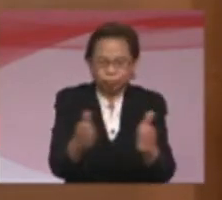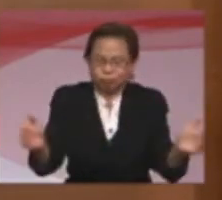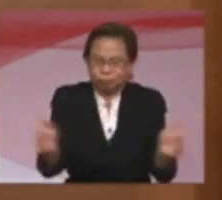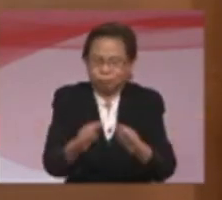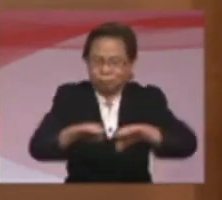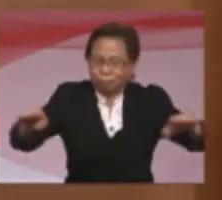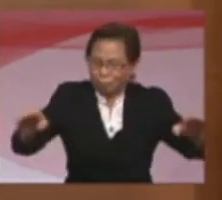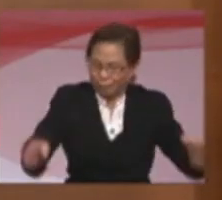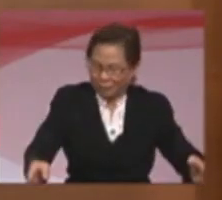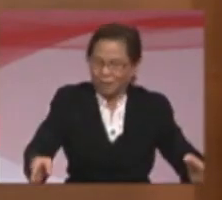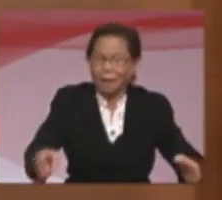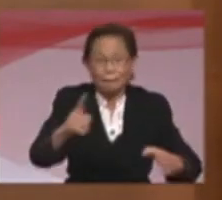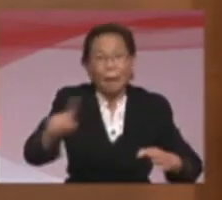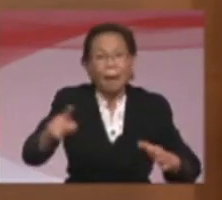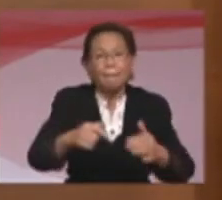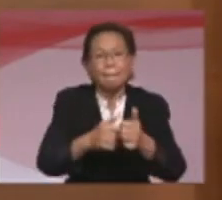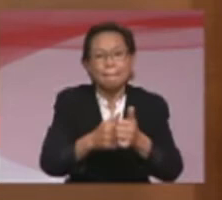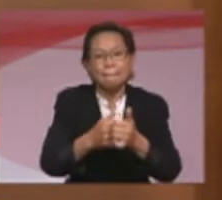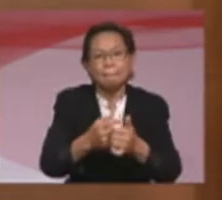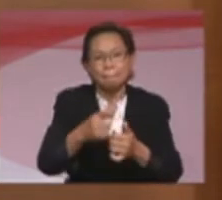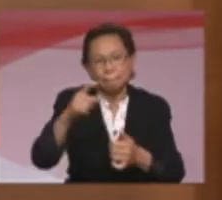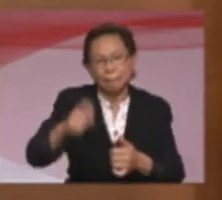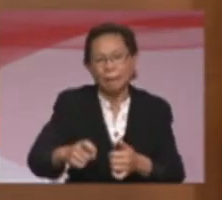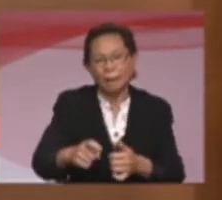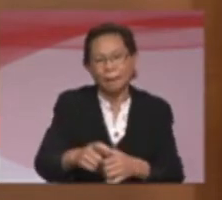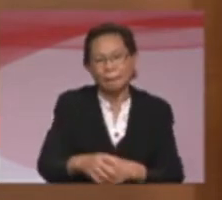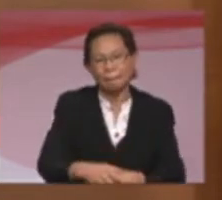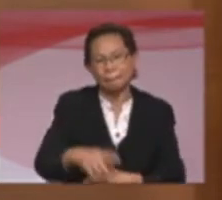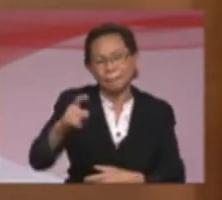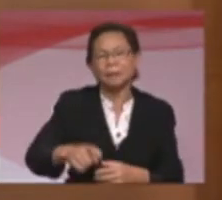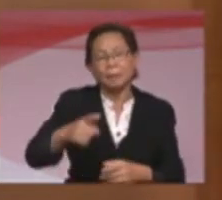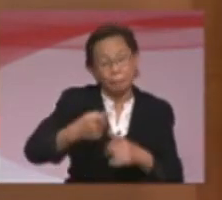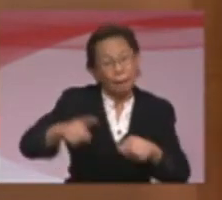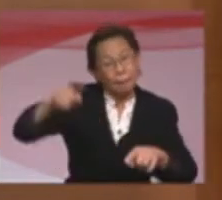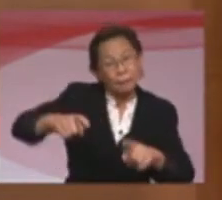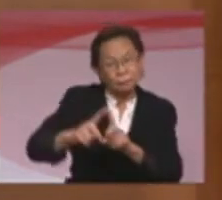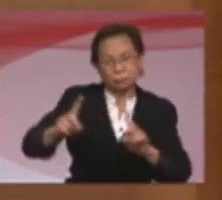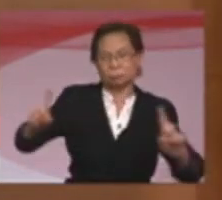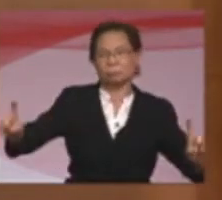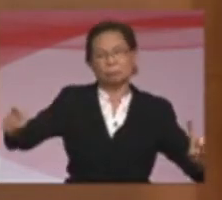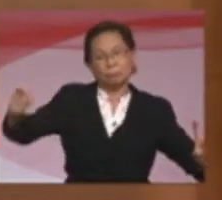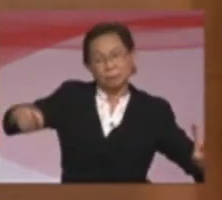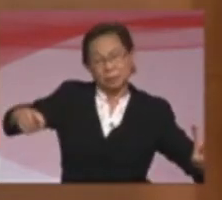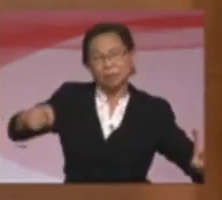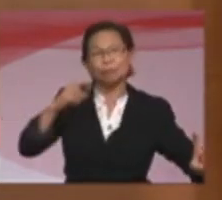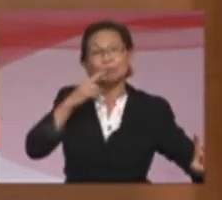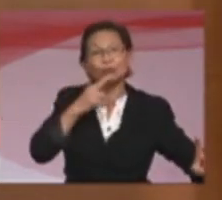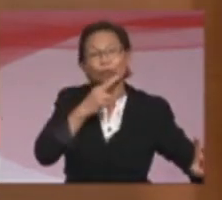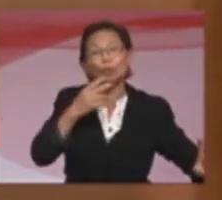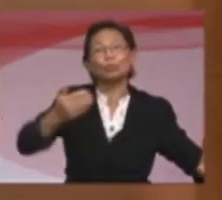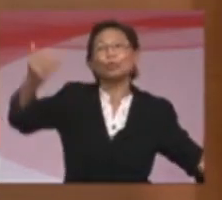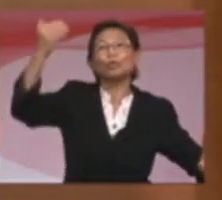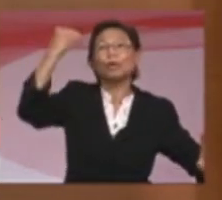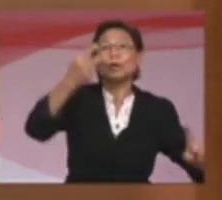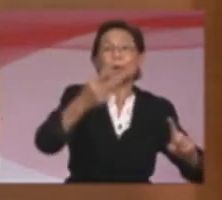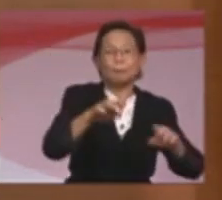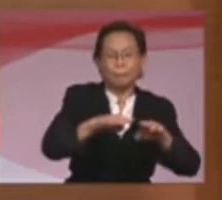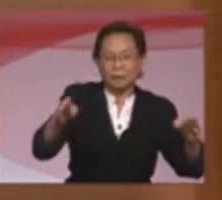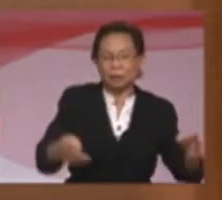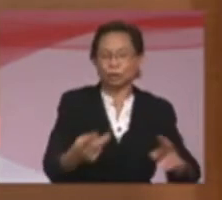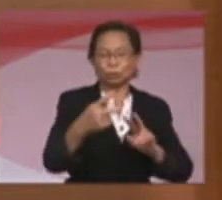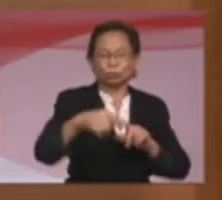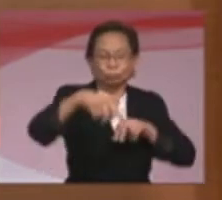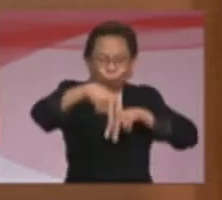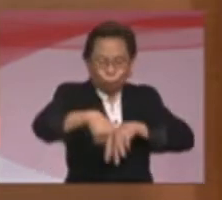tetapi mesti juga mempunyai penjarakan sosial. Kalau dulu 2 satu meja,